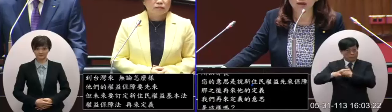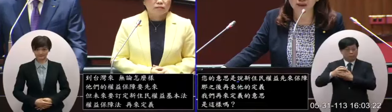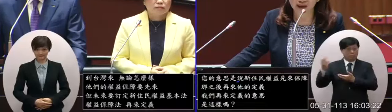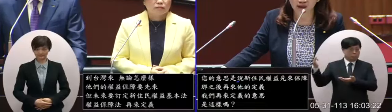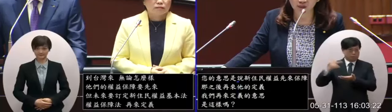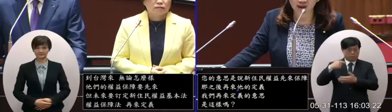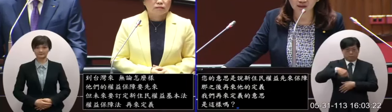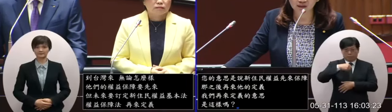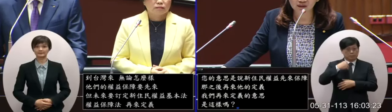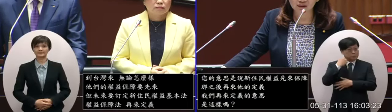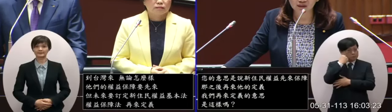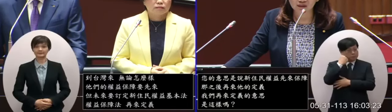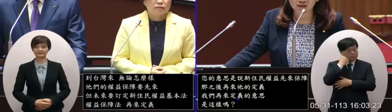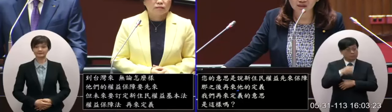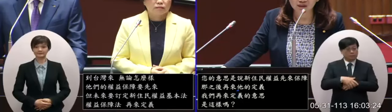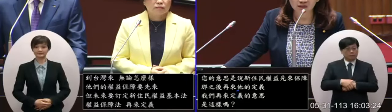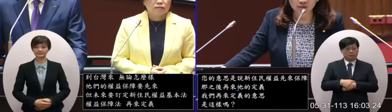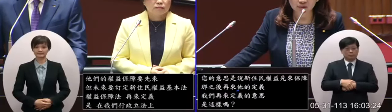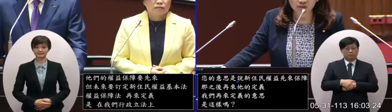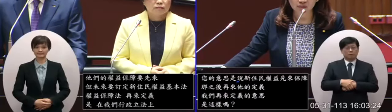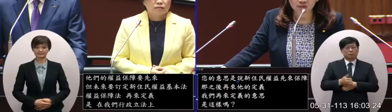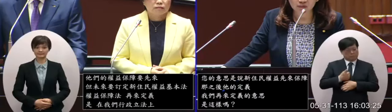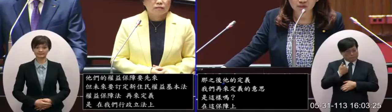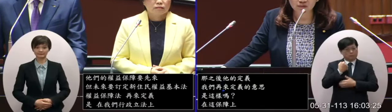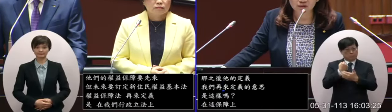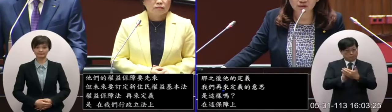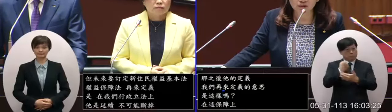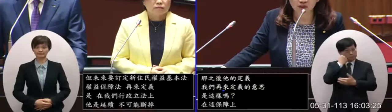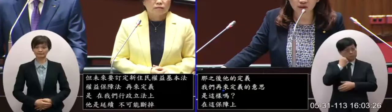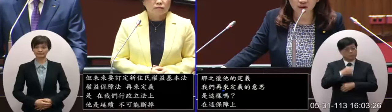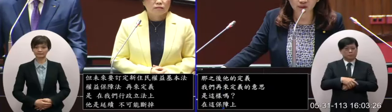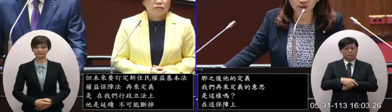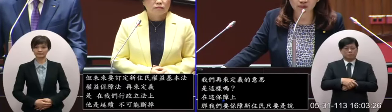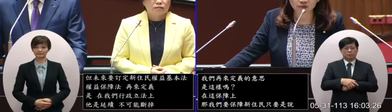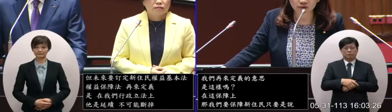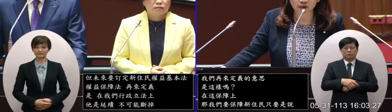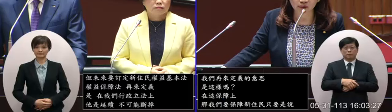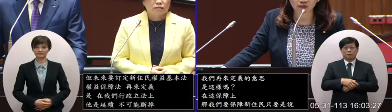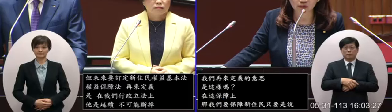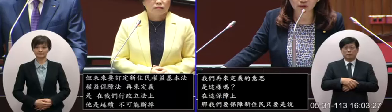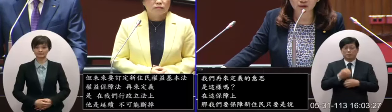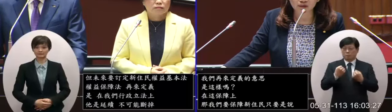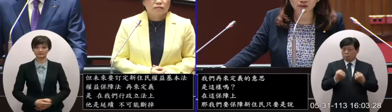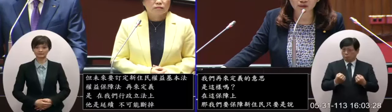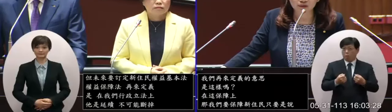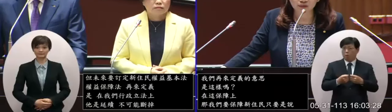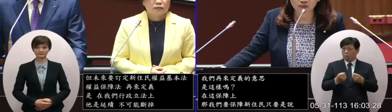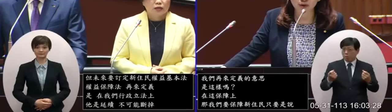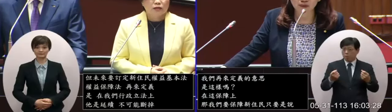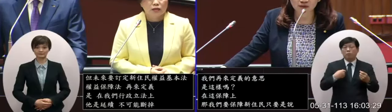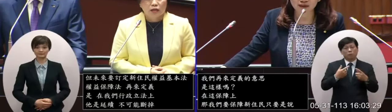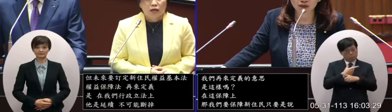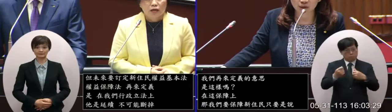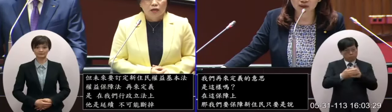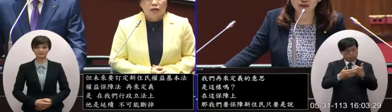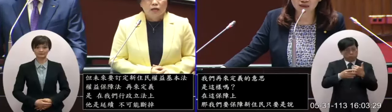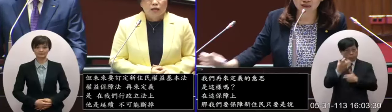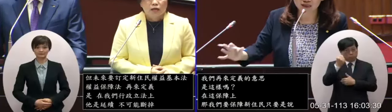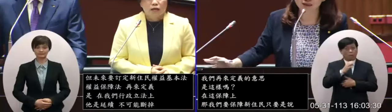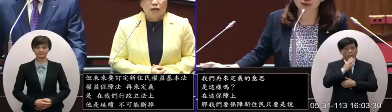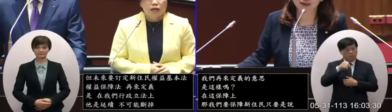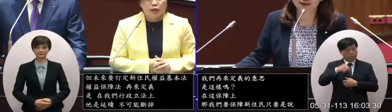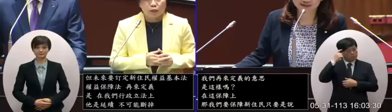到台湾定居、停留、居留，我们都要保障他的权